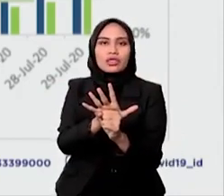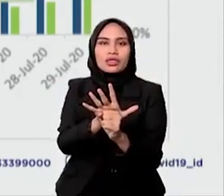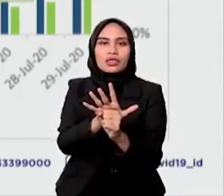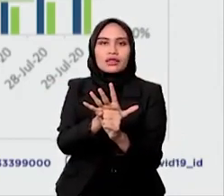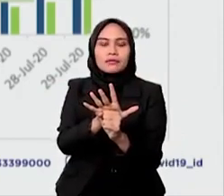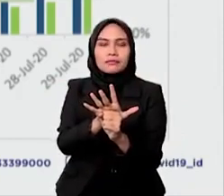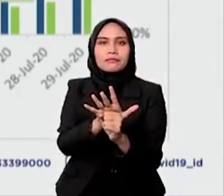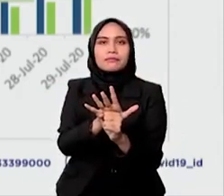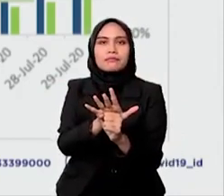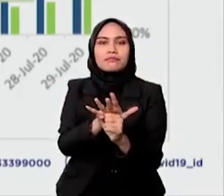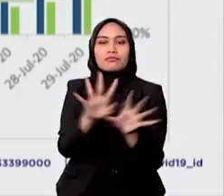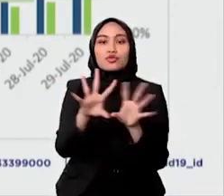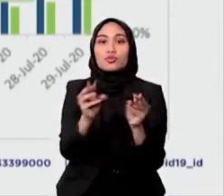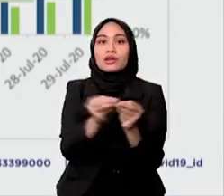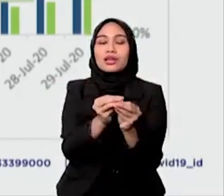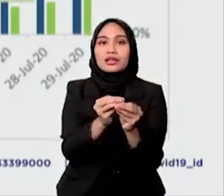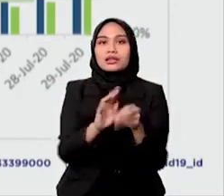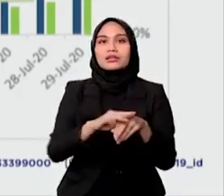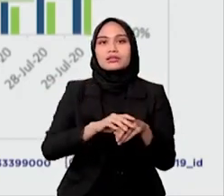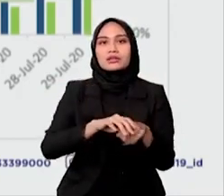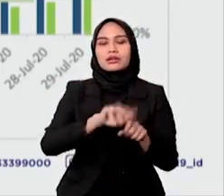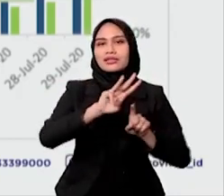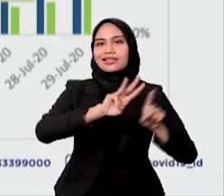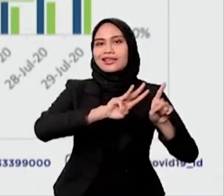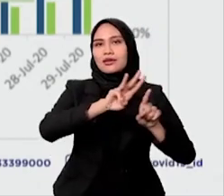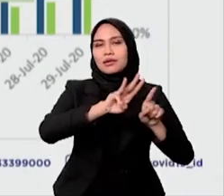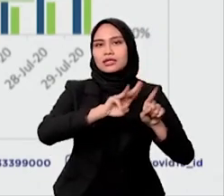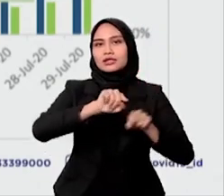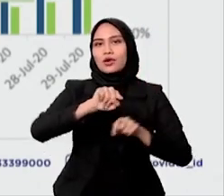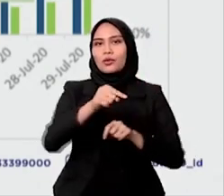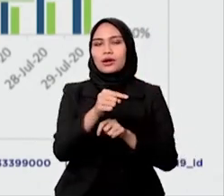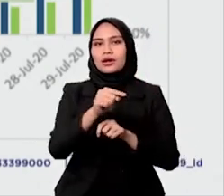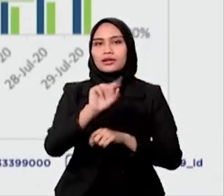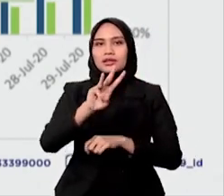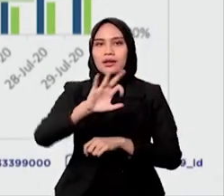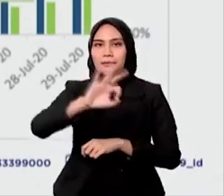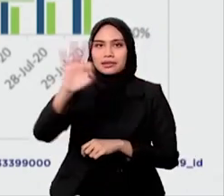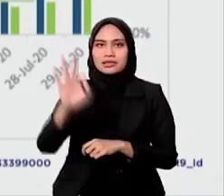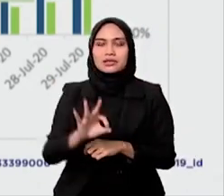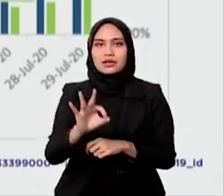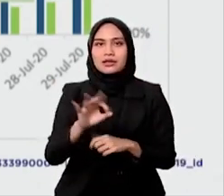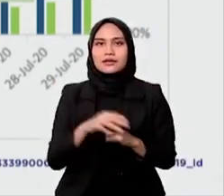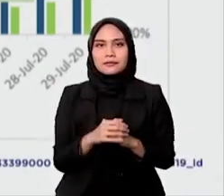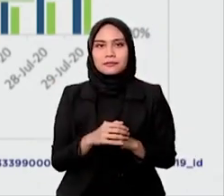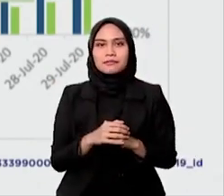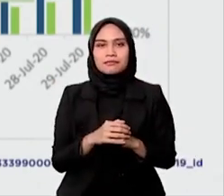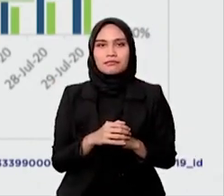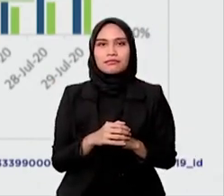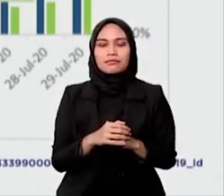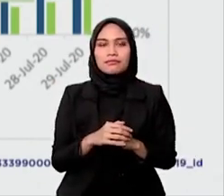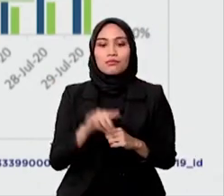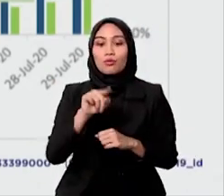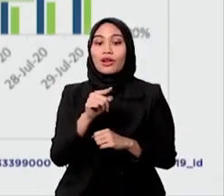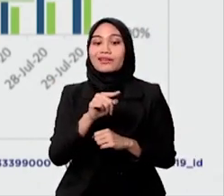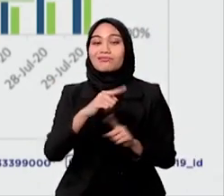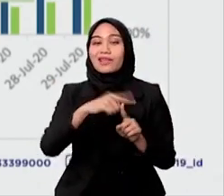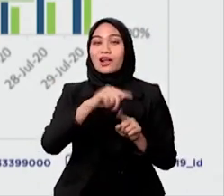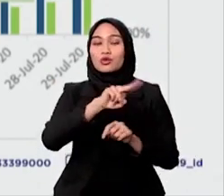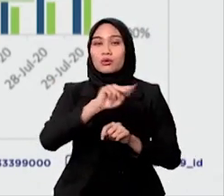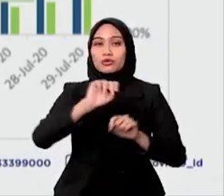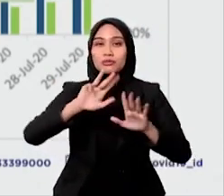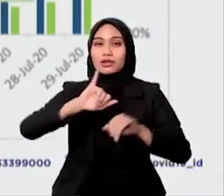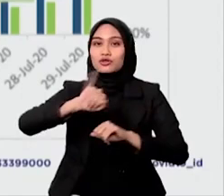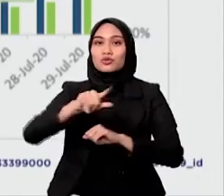tingkat positif sebesar 13,3 persen per tanggal